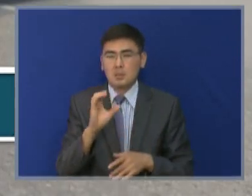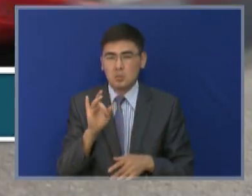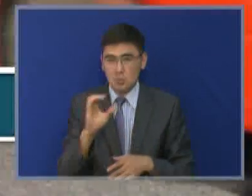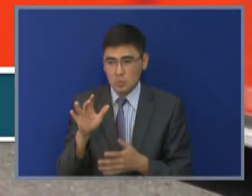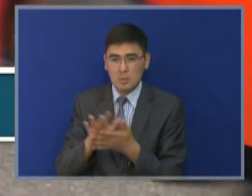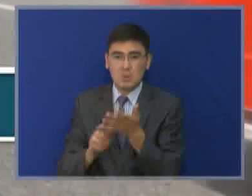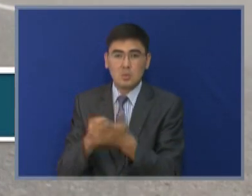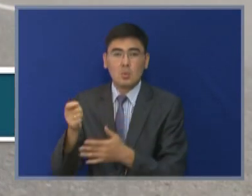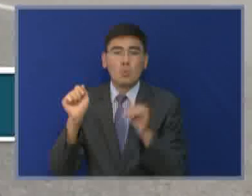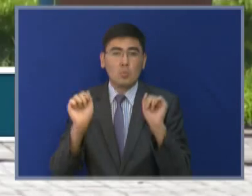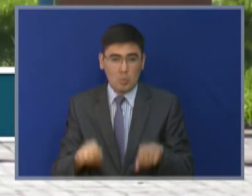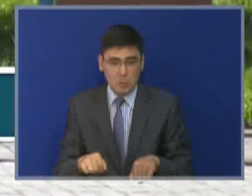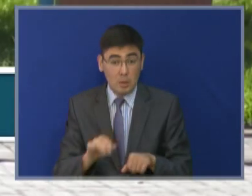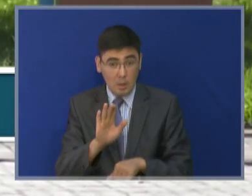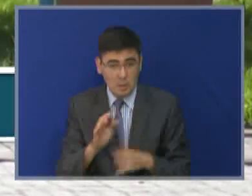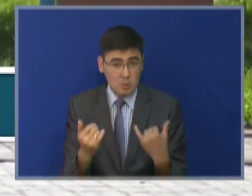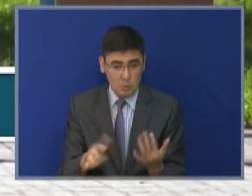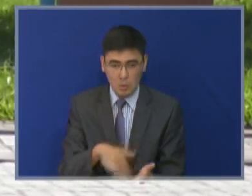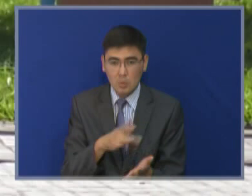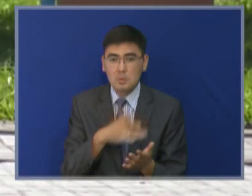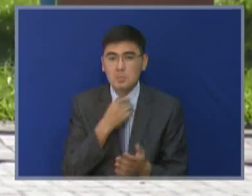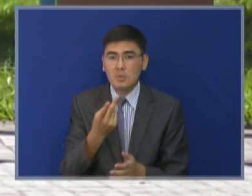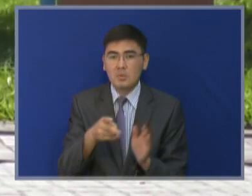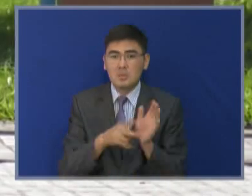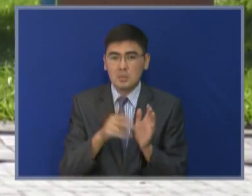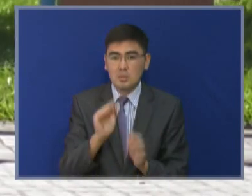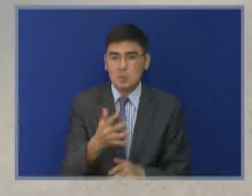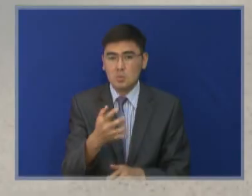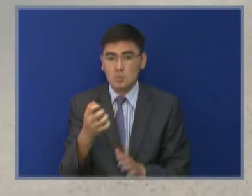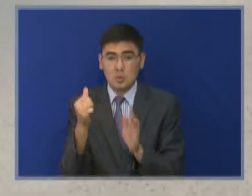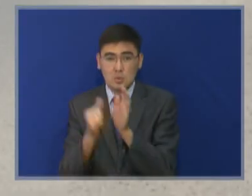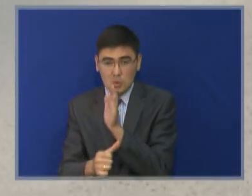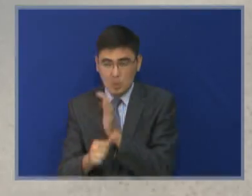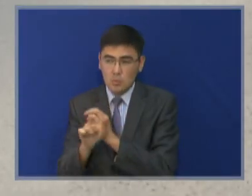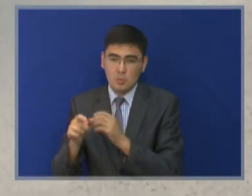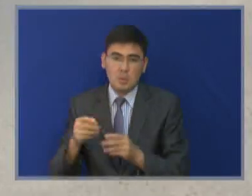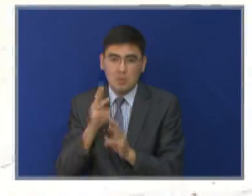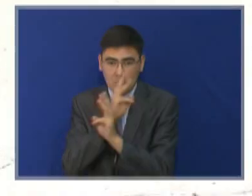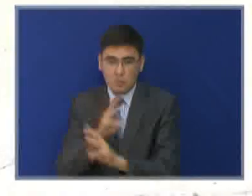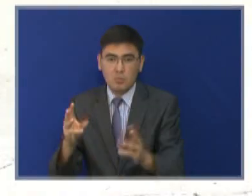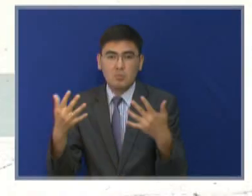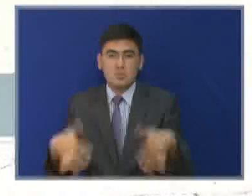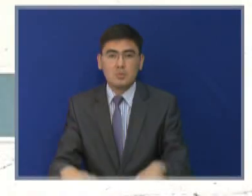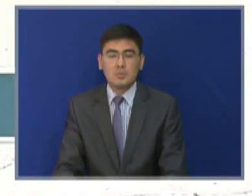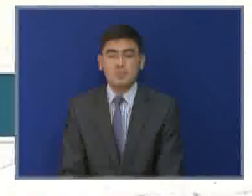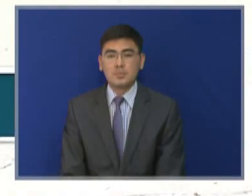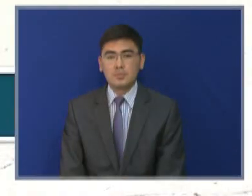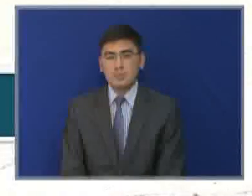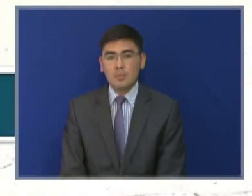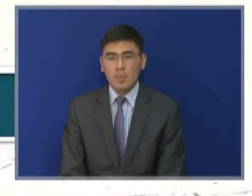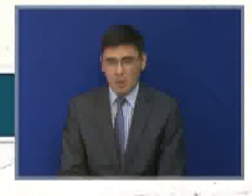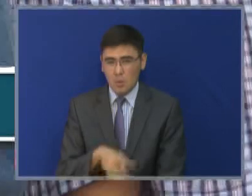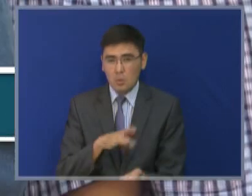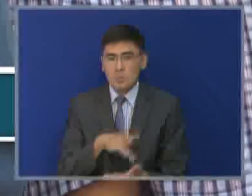көмегімен беруге болады. Бүгінде Семейде 27561 адам төлем алған. Семейде бірінші